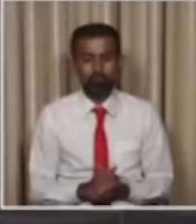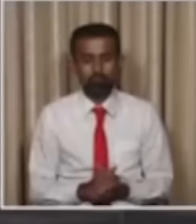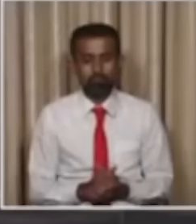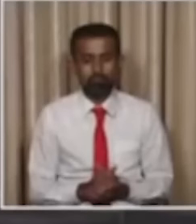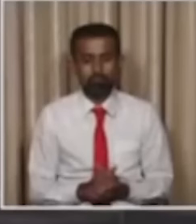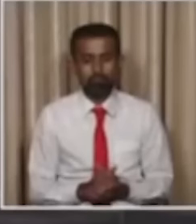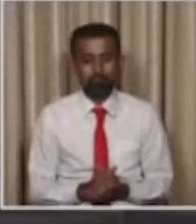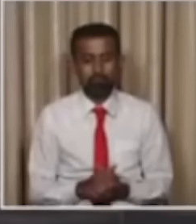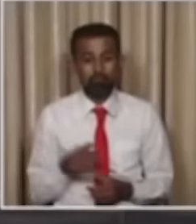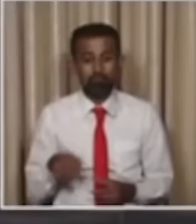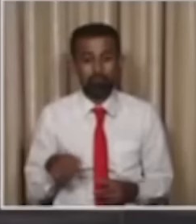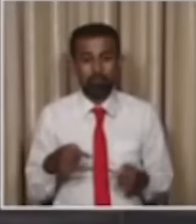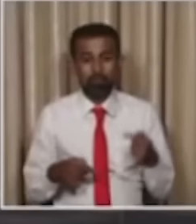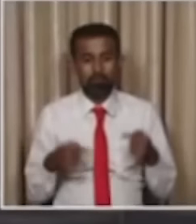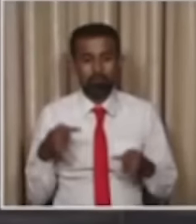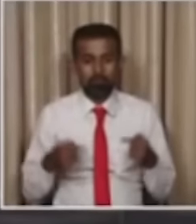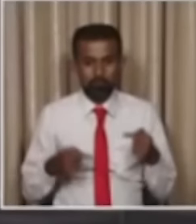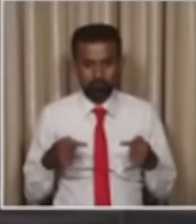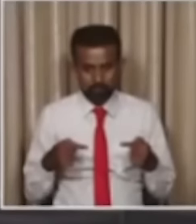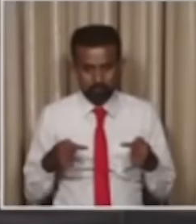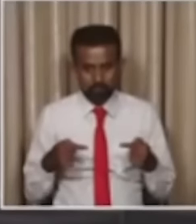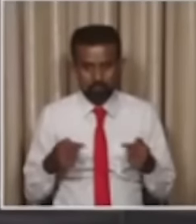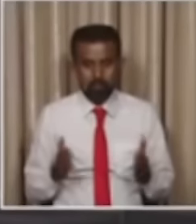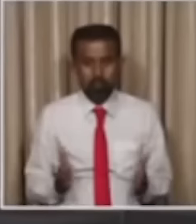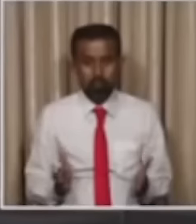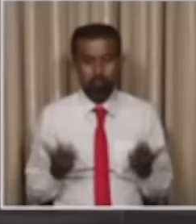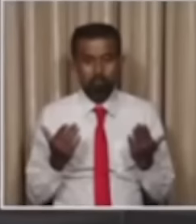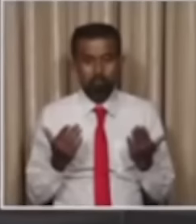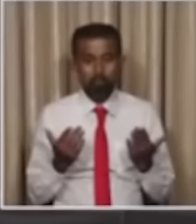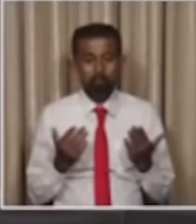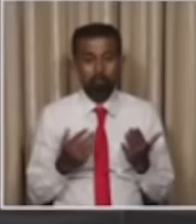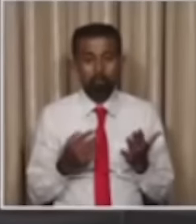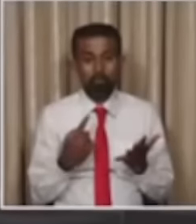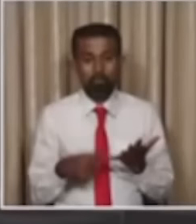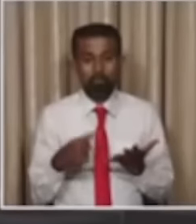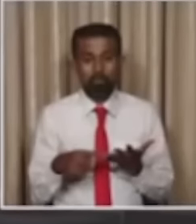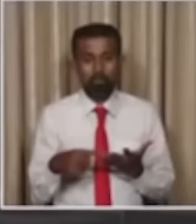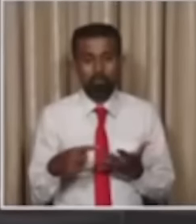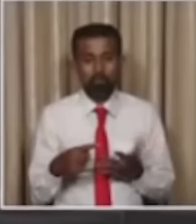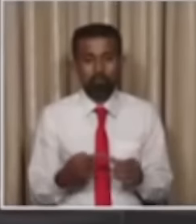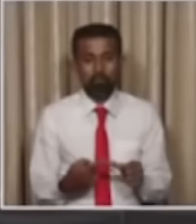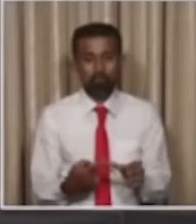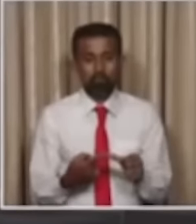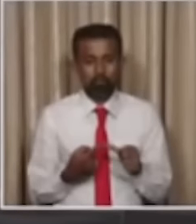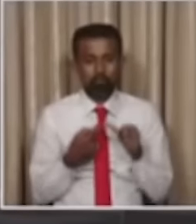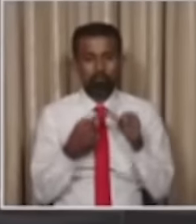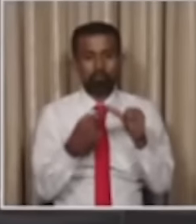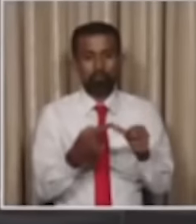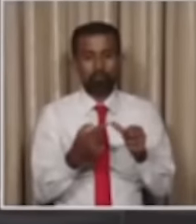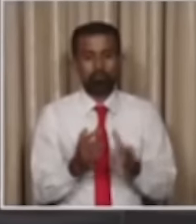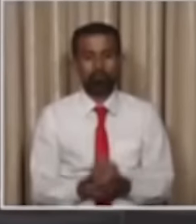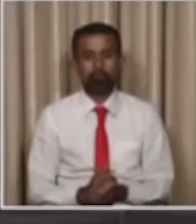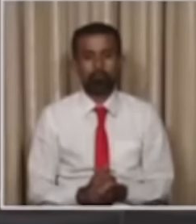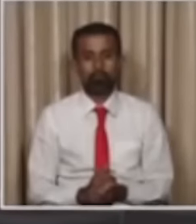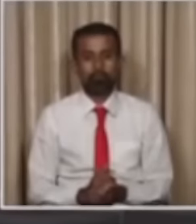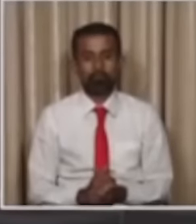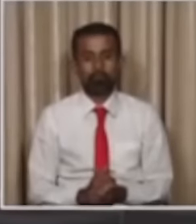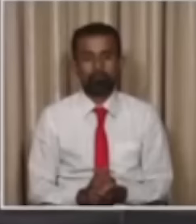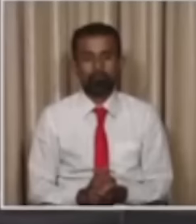මේ විවාදයේ මතු කරපු කරුණු වලට මට උත්තර දෙන්න අවශ්‍යයි. දැන්